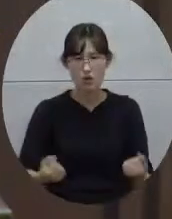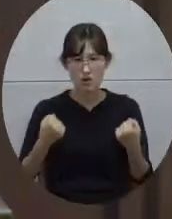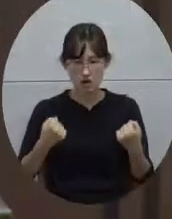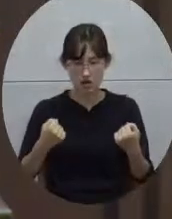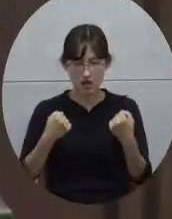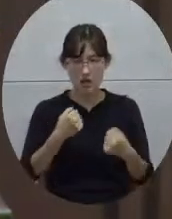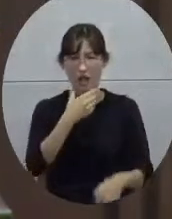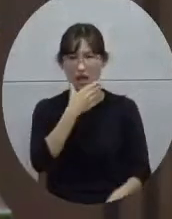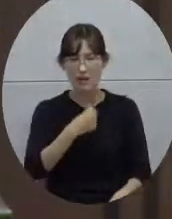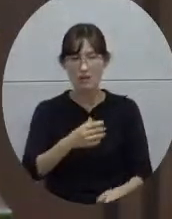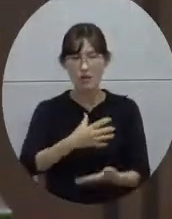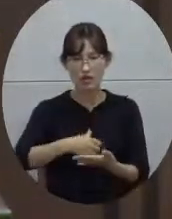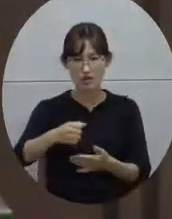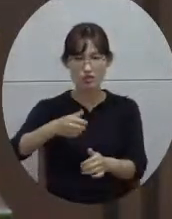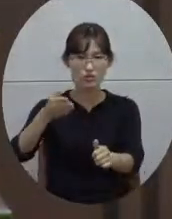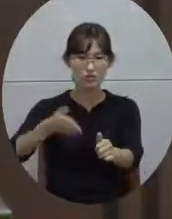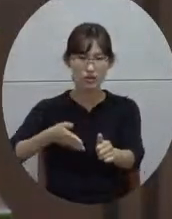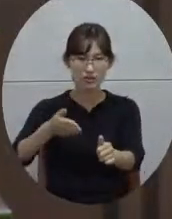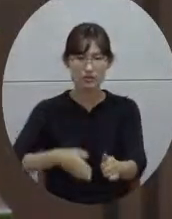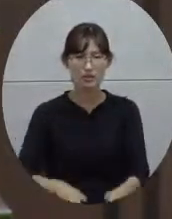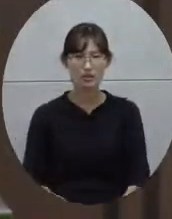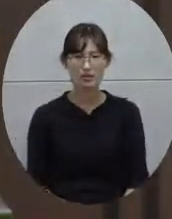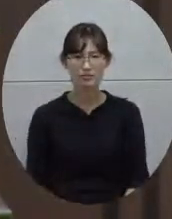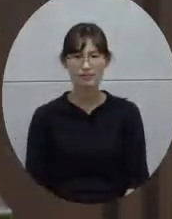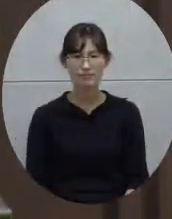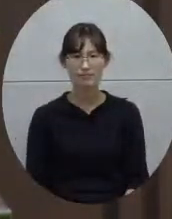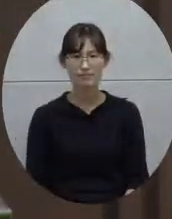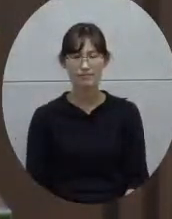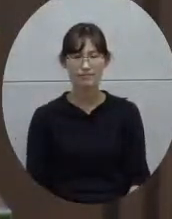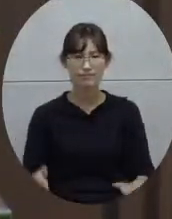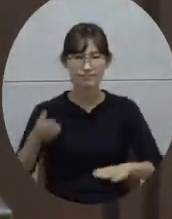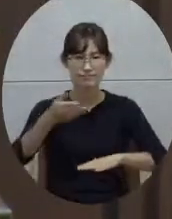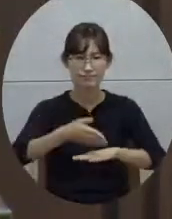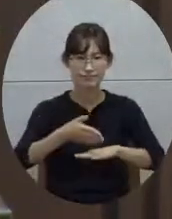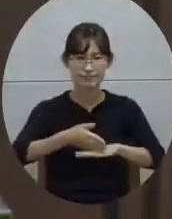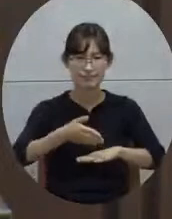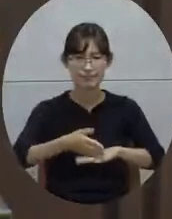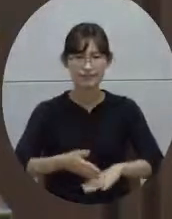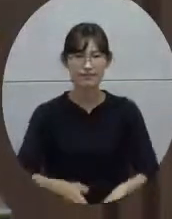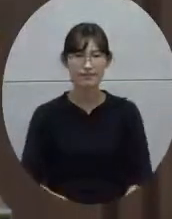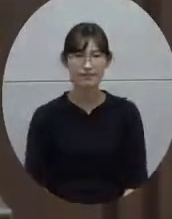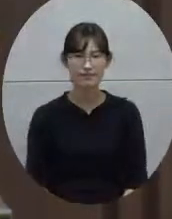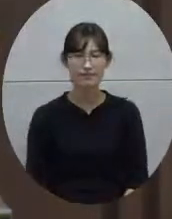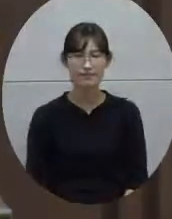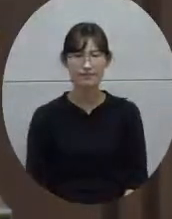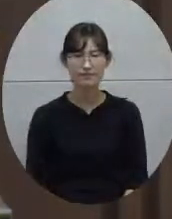가득하시기를 기원합니다. 경청해 주셔서 고맙습니다.